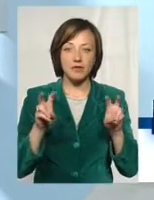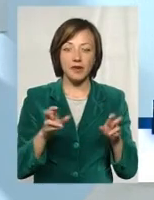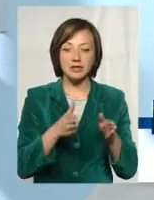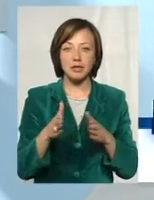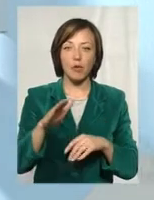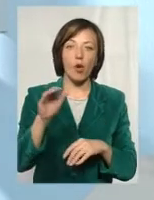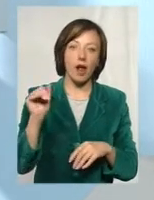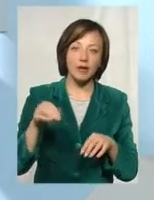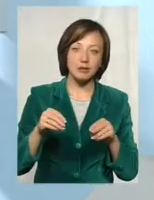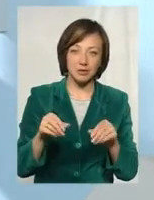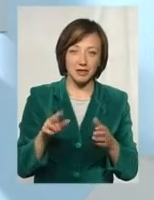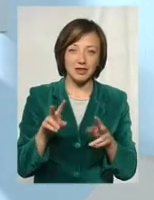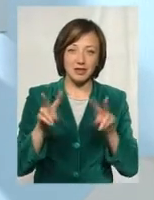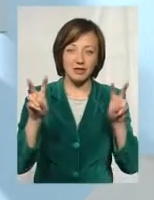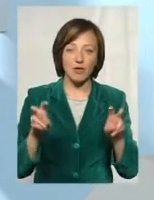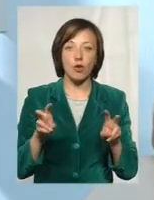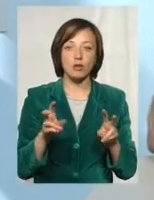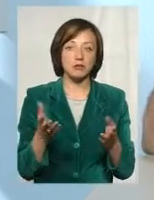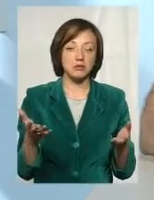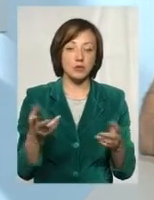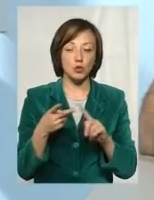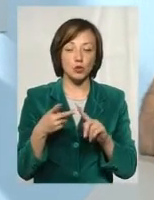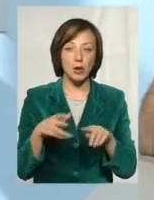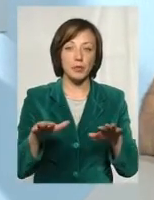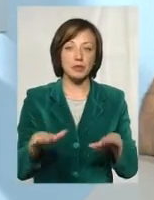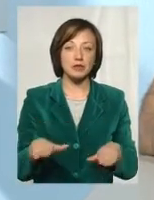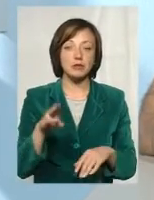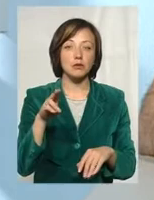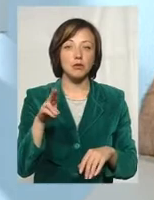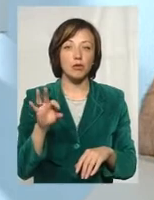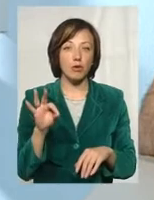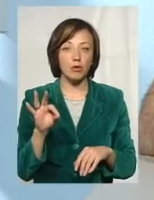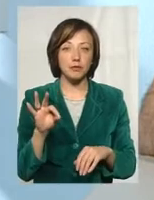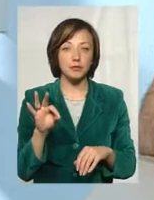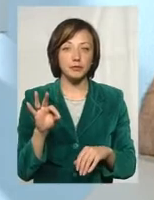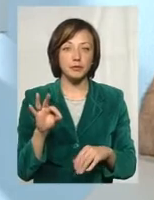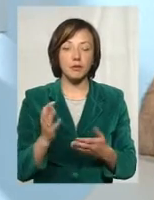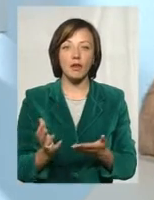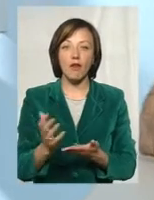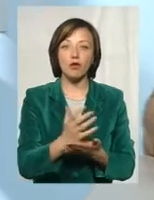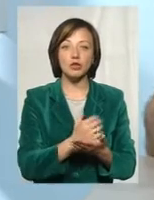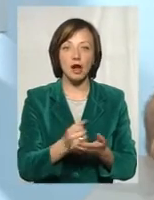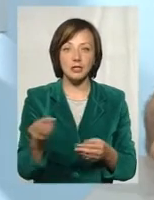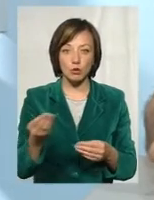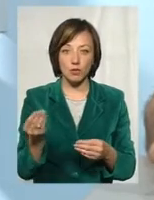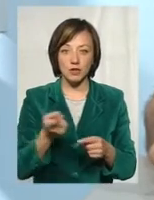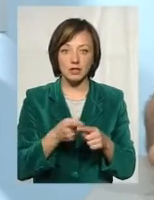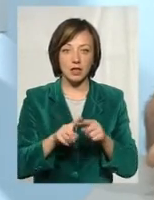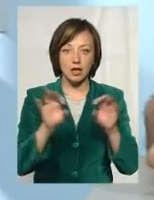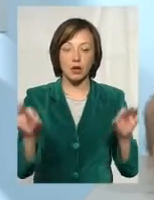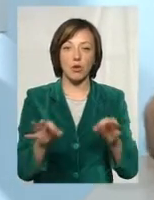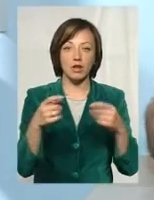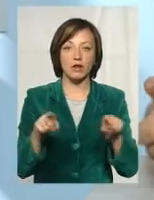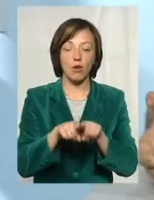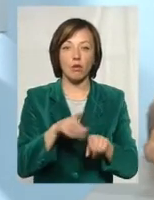там оренди землі, вона вийшла на друге місце по врожайності зернових. Це ніколи такого не